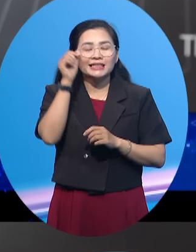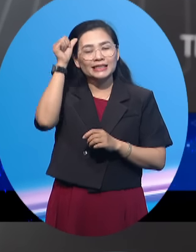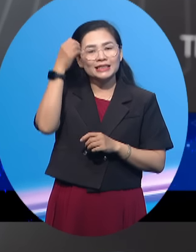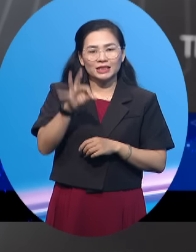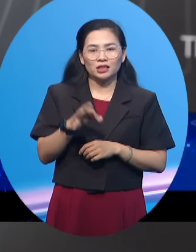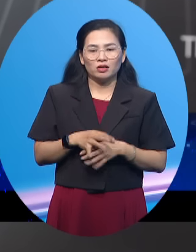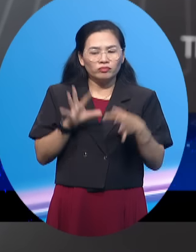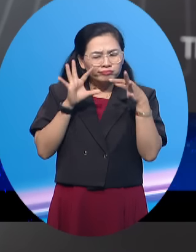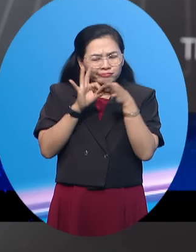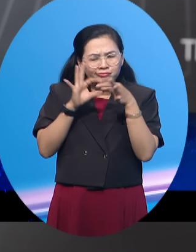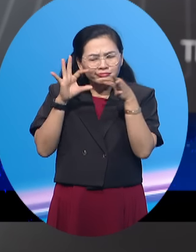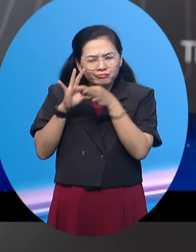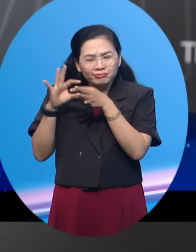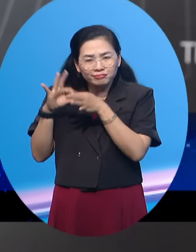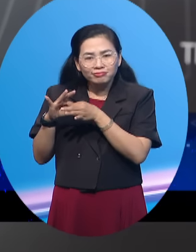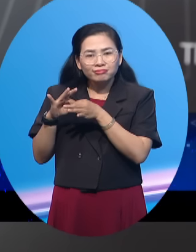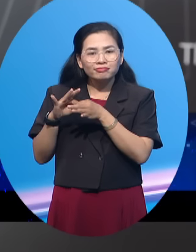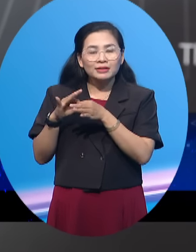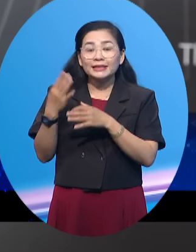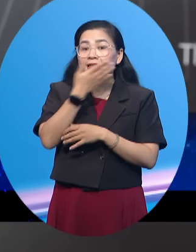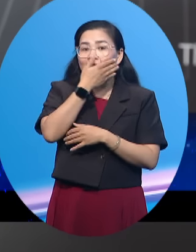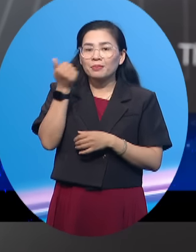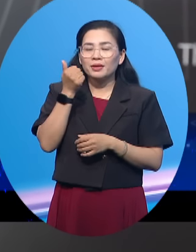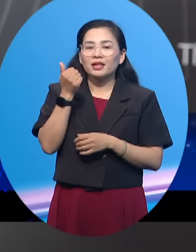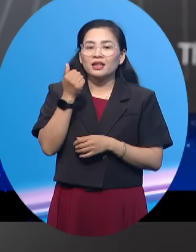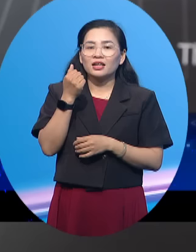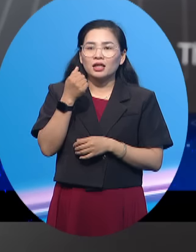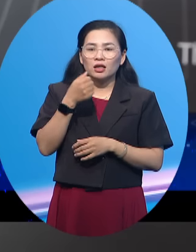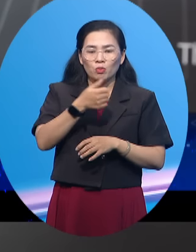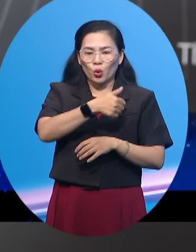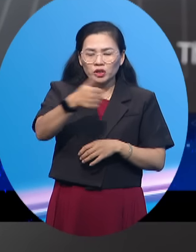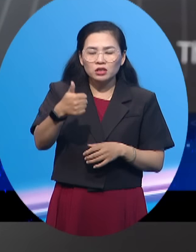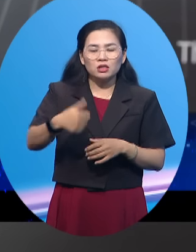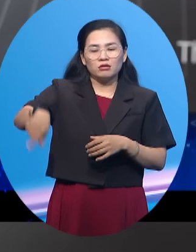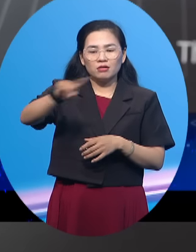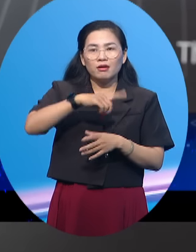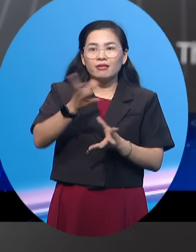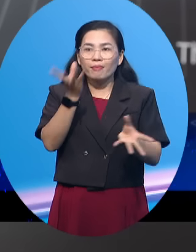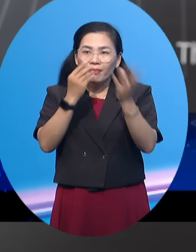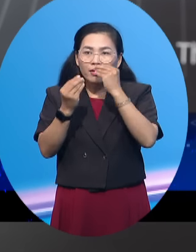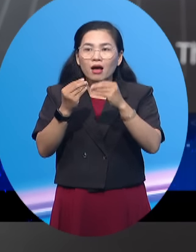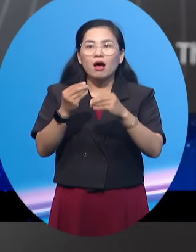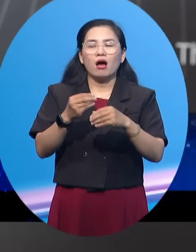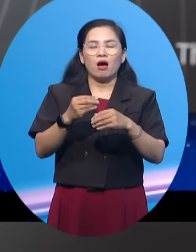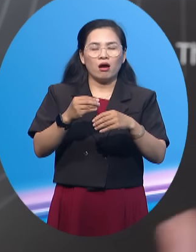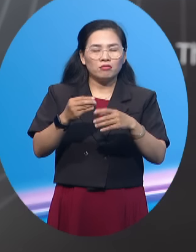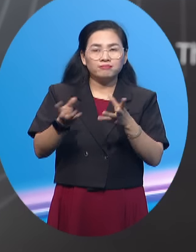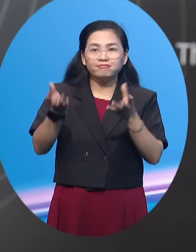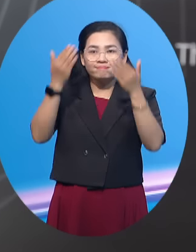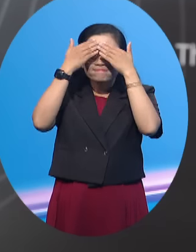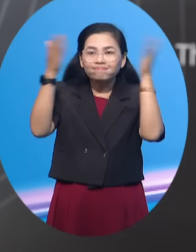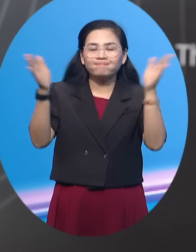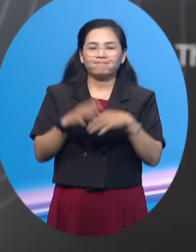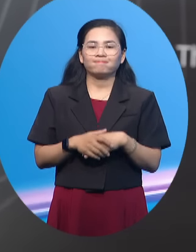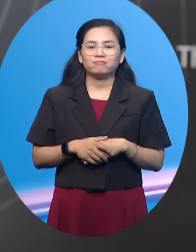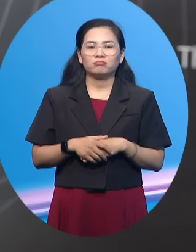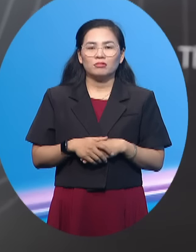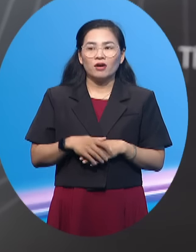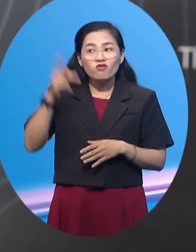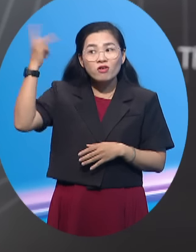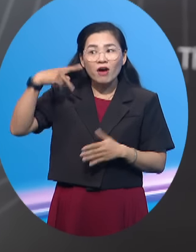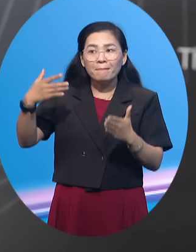cường cái sự kết nối và đặc biệt là sẽ nâng cao kiến thức của những hội viên ITI tại Việt Nam và đem những cái chuẩn điều trị, những cái thức